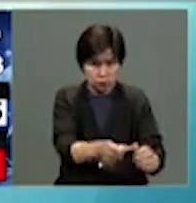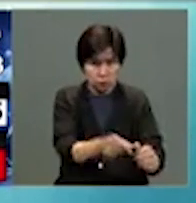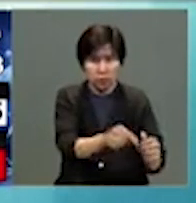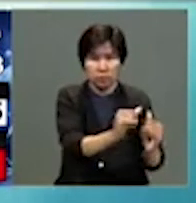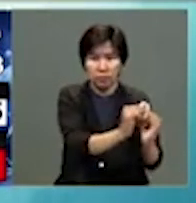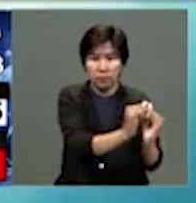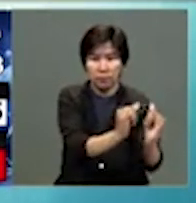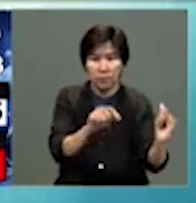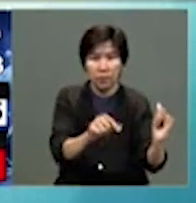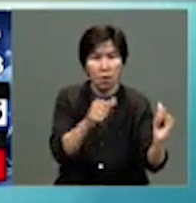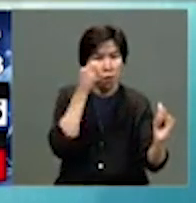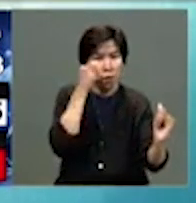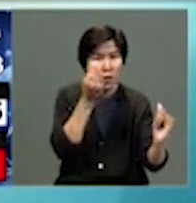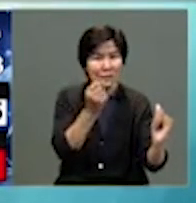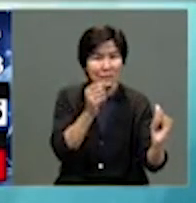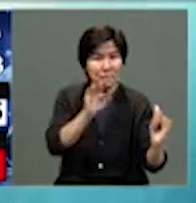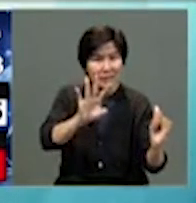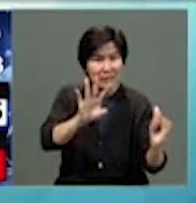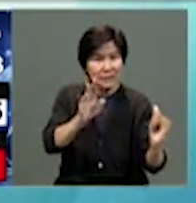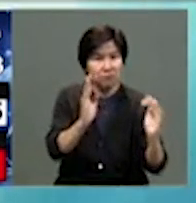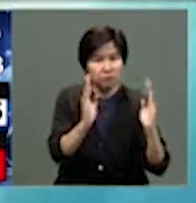และก็คือเป็นพวกที่อยู่ในสเตจกรพินธุ์สถานที่กับการที่รัฐจัดให้เราออกแบบระบบไว้อย่างนี้ก็เลยควบคุมโรคไว้ได้มีเส้นกราฟที่เป็นตัวเส้นสีฟ้าที่พุ่งขึ้นไปเป็นเส้นลากยาวลงมาเป็นเหมือนรูปภูเขาเนี่ยนะครับอันนี้แสดงถึงผู้ป่วยที่รักษาอยู่ในโรงพยาบาลผมอยากจะให้ท่านเห็นนะครับว่ามันสูงกว่าจำนวนการติดเชื้อรายวันขึ้นมามากๆเพราะฉะนั้นสิ่งที่เราจะต้องกังวลใจคือถ้ามีการติดเชื้อขึ้นมาใหม่เนี่ยผู้ป่วยที่นอนอยู่ในโรงพยาบาลมันจะเป็นการนอนสะสมคนนึงต้องนอนมากกว่า14วันนะครับโดยส่วนใหญ่เพราะฉะนั้นก็จะเห็นภูเขาเรียกสูงขึ้นไปกว่าตัวเลขของการสะสมรวมกันของแต่ละวันซะด้วยซ้ำนี่คือสิ่งที่เราต้องเป็นบทเรียนแต่ว่าอย่างไรก็ตามแต่ประเทศไทยเรามีตัวเลขของผู้ป่วยที่นอนอยู่ในโรงพยาบาลลดน้อยลงก็เพราะว่าเราจัดการผู้ป่วยใหม่รายวันได้น้อยลงไปนะ